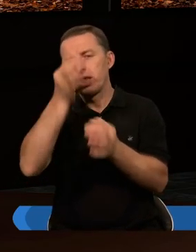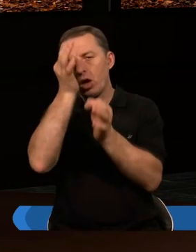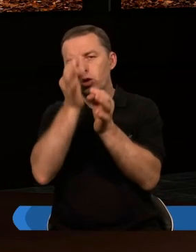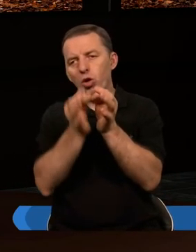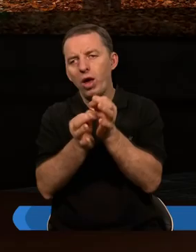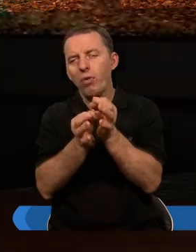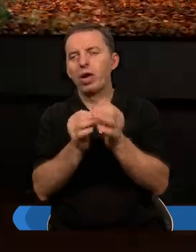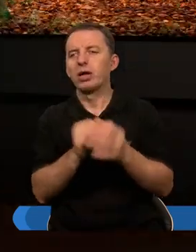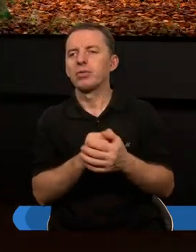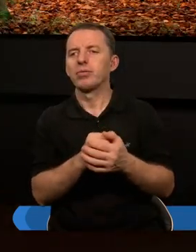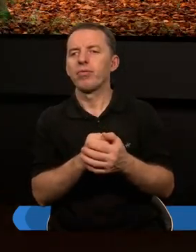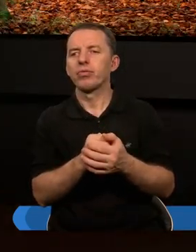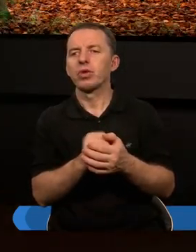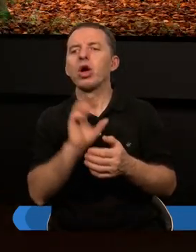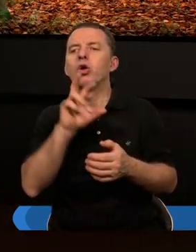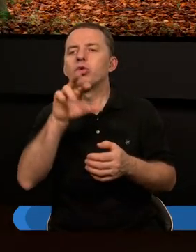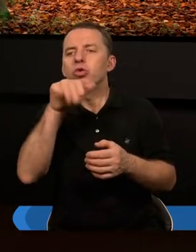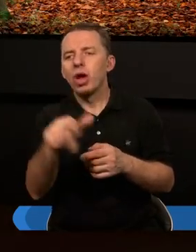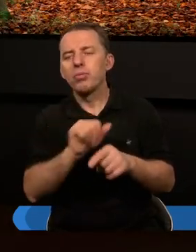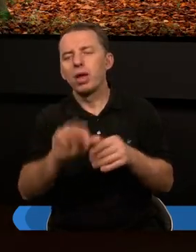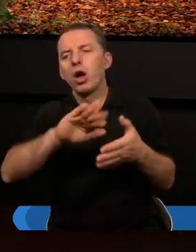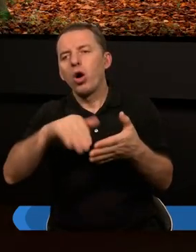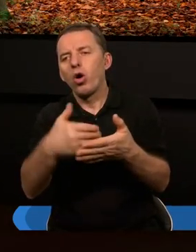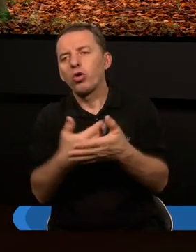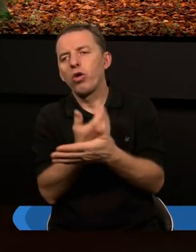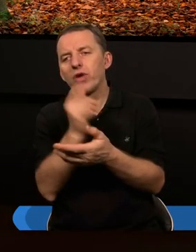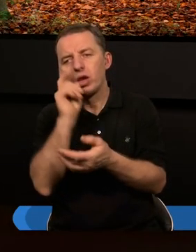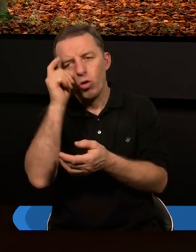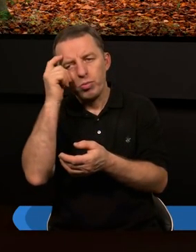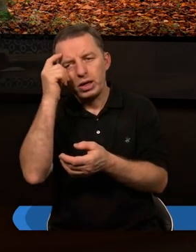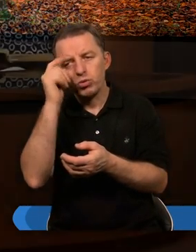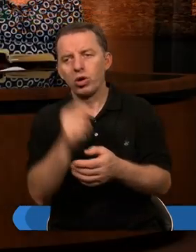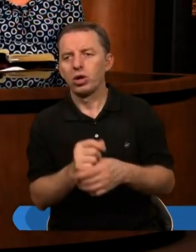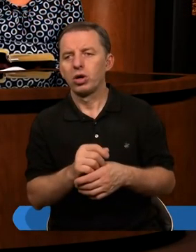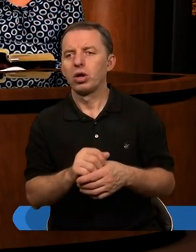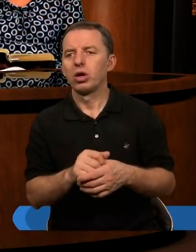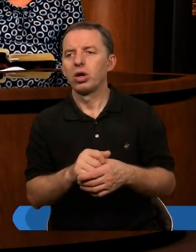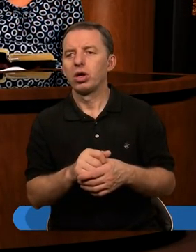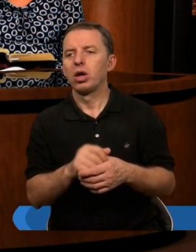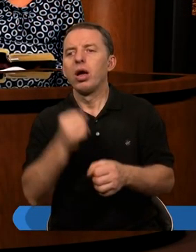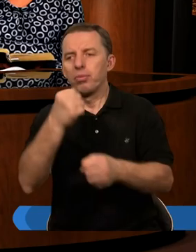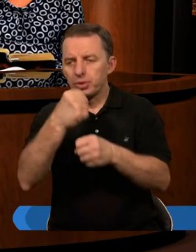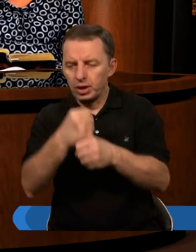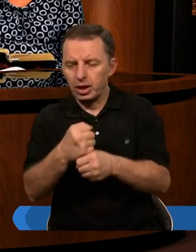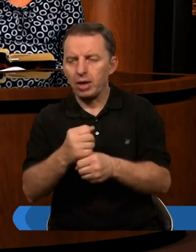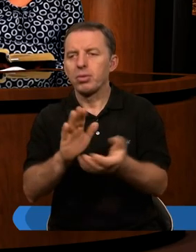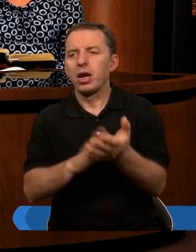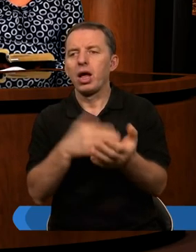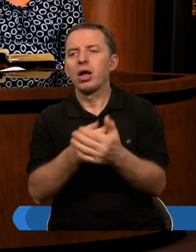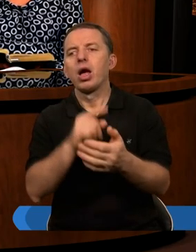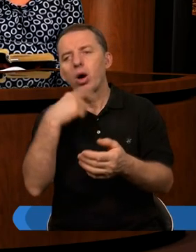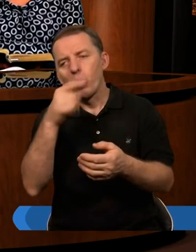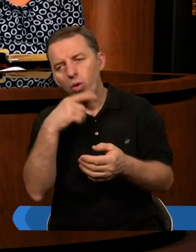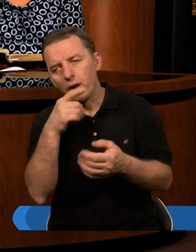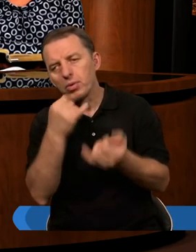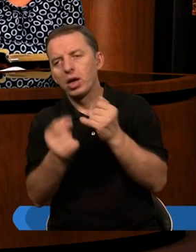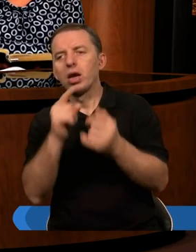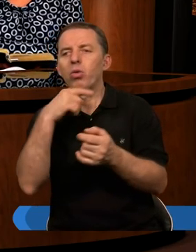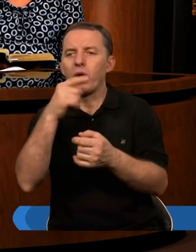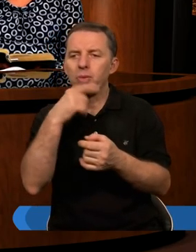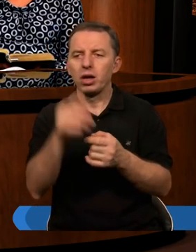doskonałe. I czym jest to odnowienie umysłu? No przestajemy na przykład kłamać, jeśli